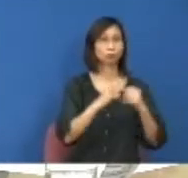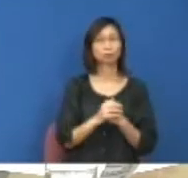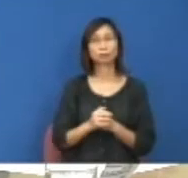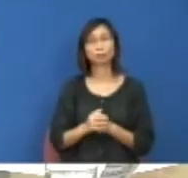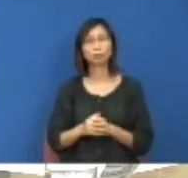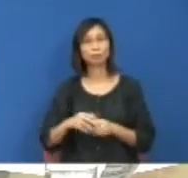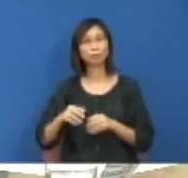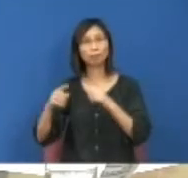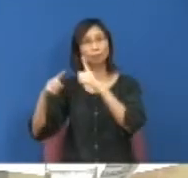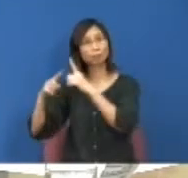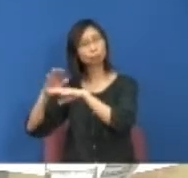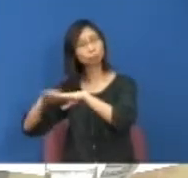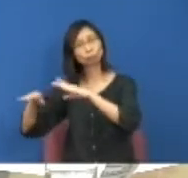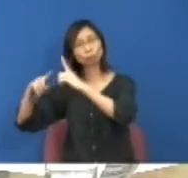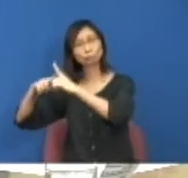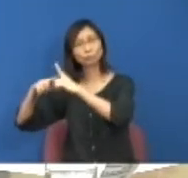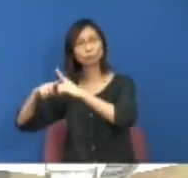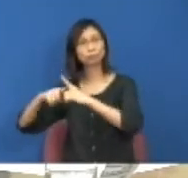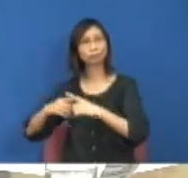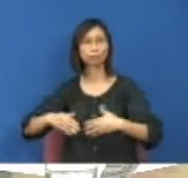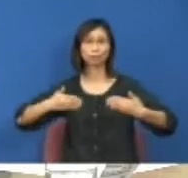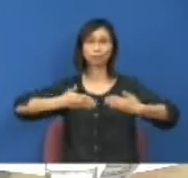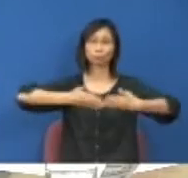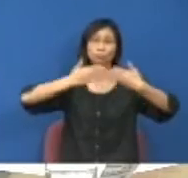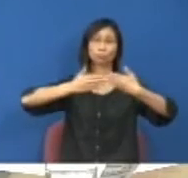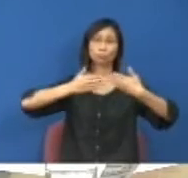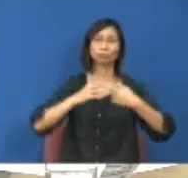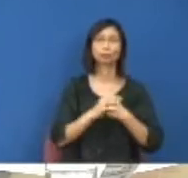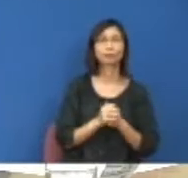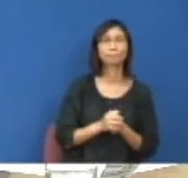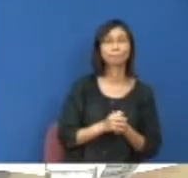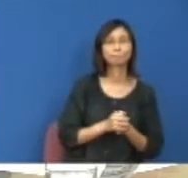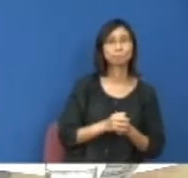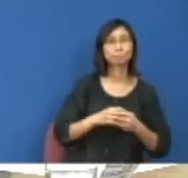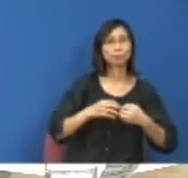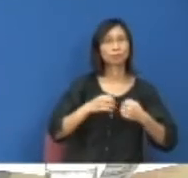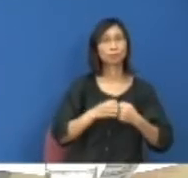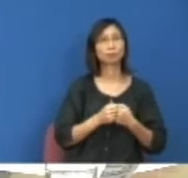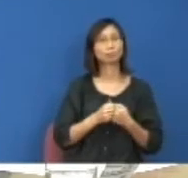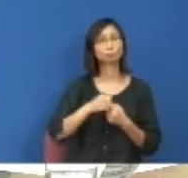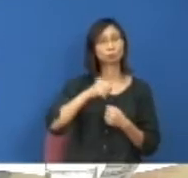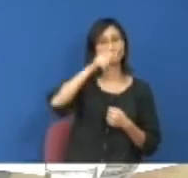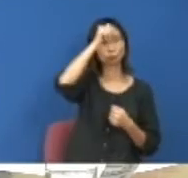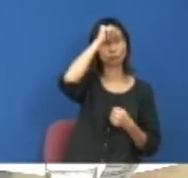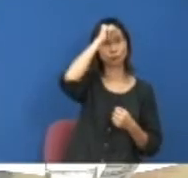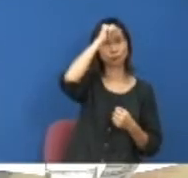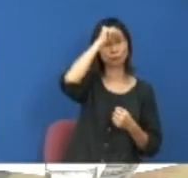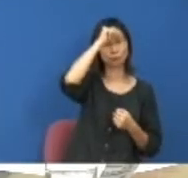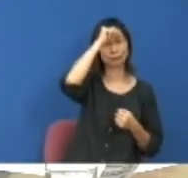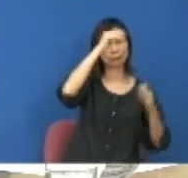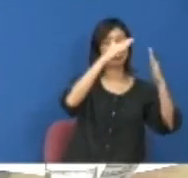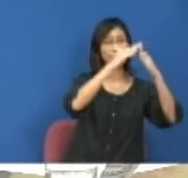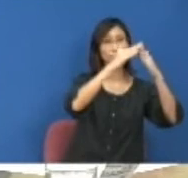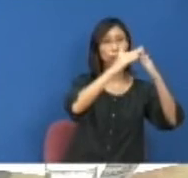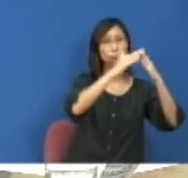皇權封建嘅領主僧侶，即係教會